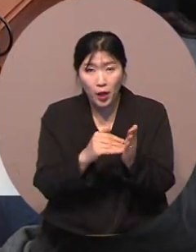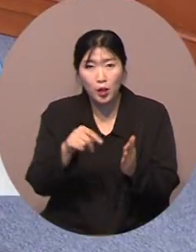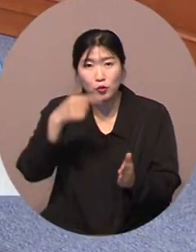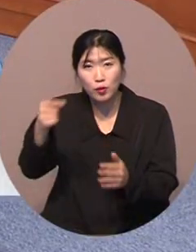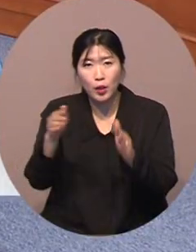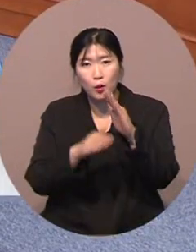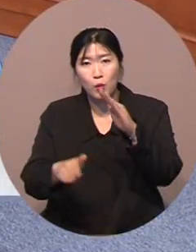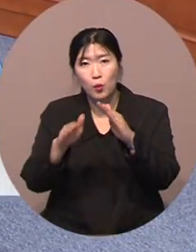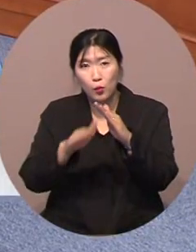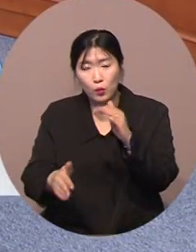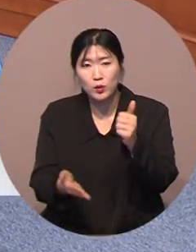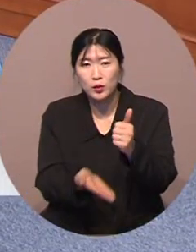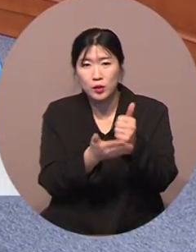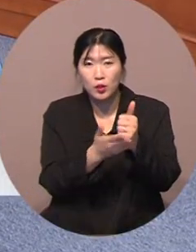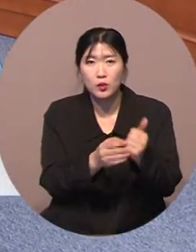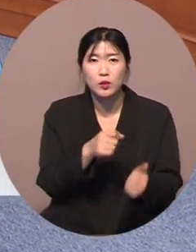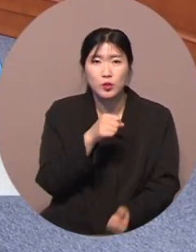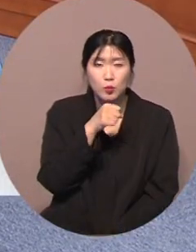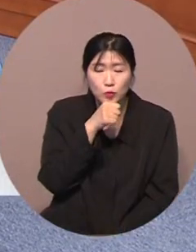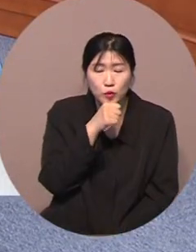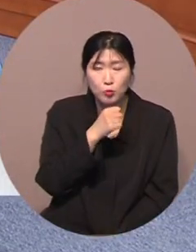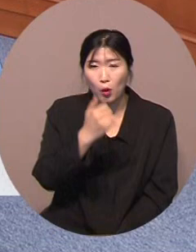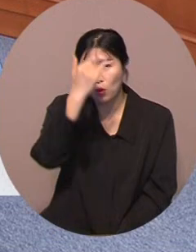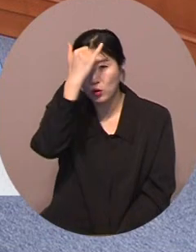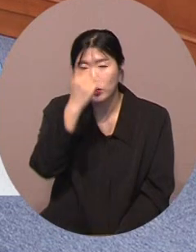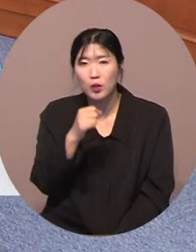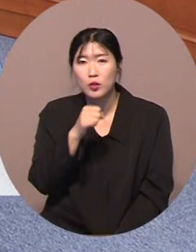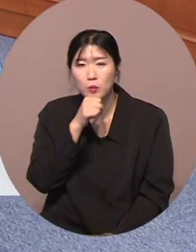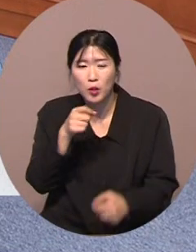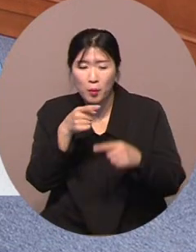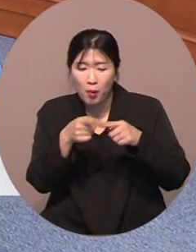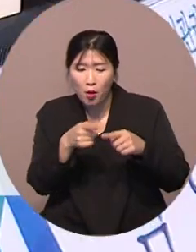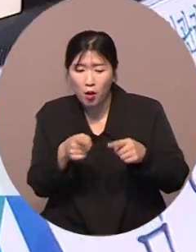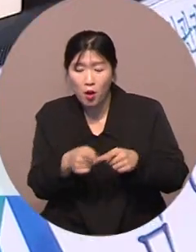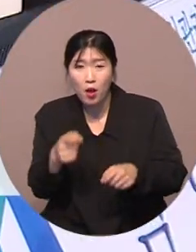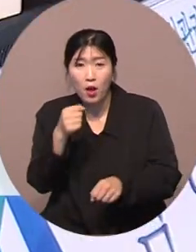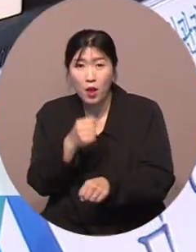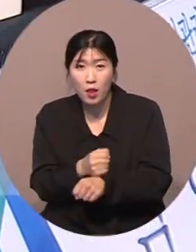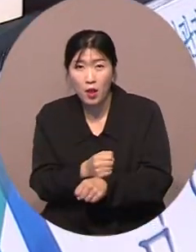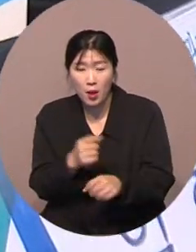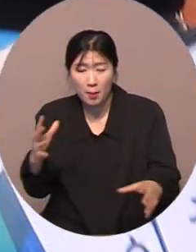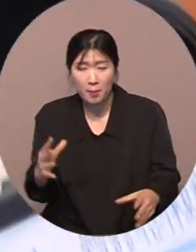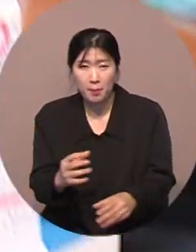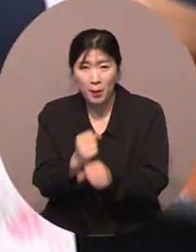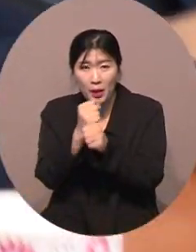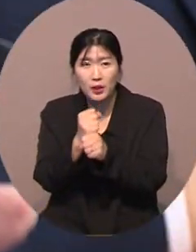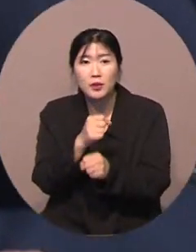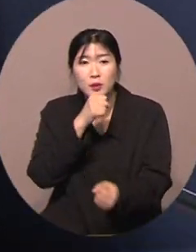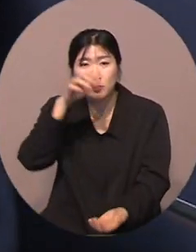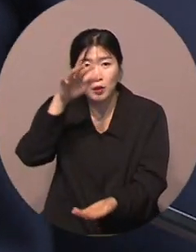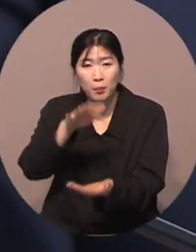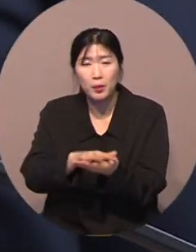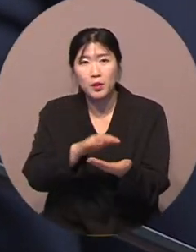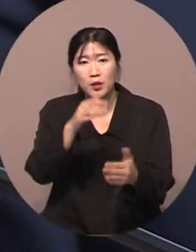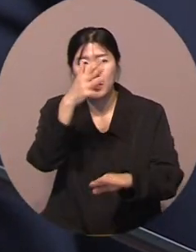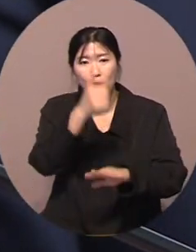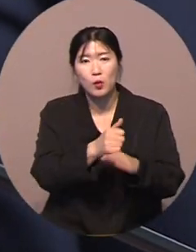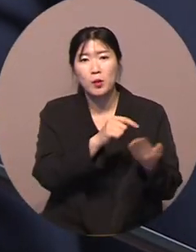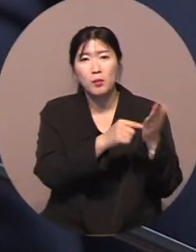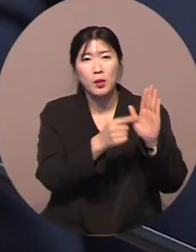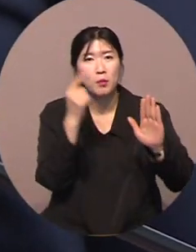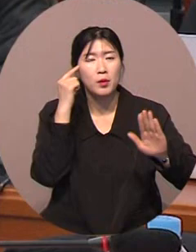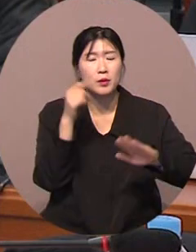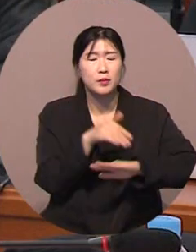적합도 조사와 도덕성 등을 평가하는 종합 심사에 착수하고 평가가 마무리되는 대로 공 결과를